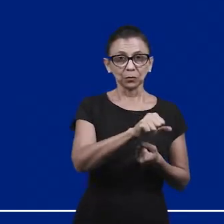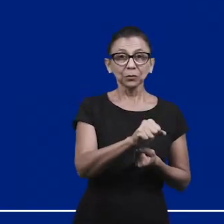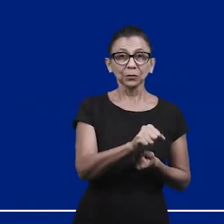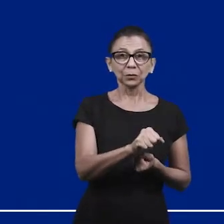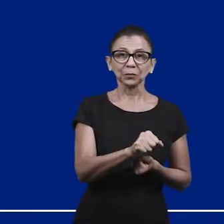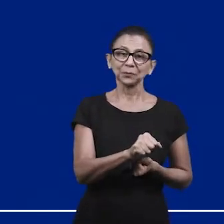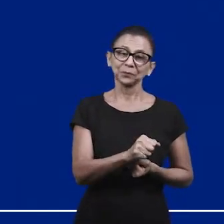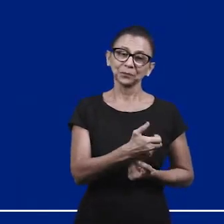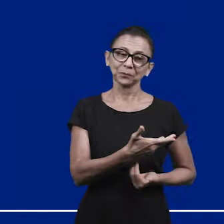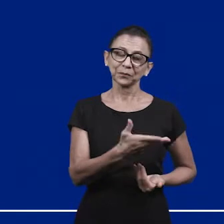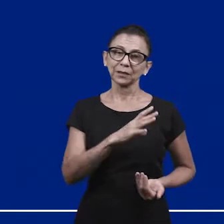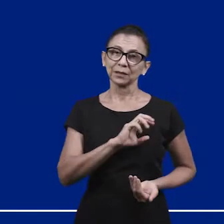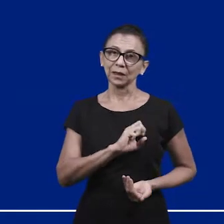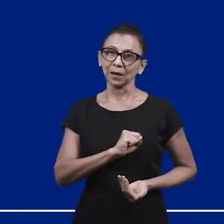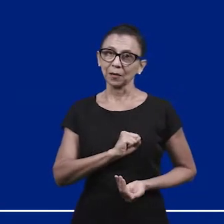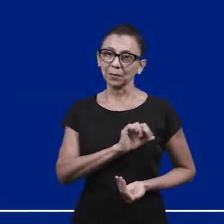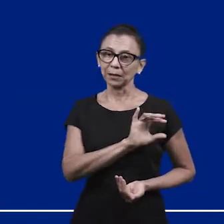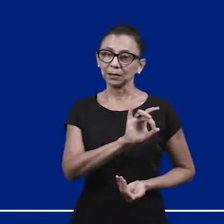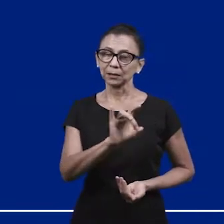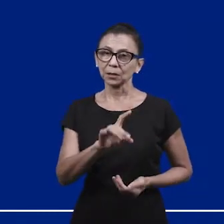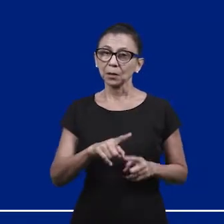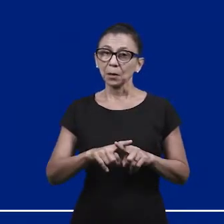15, 19, qui nous dit,